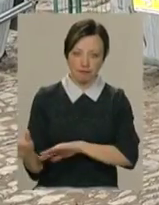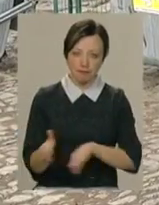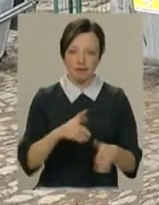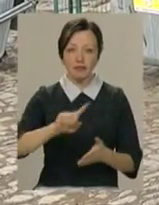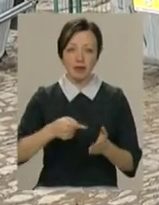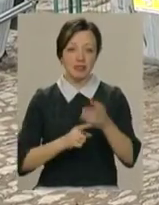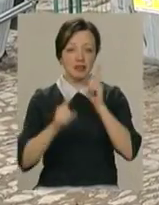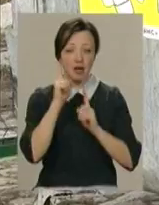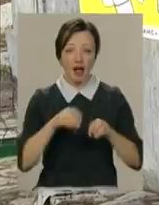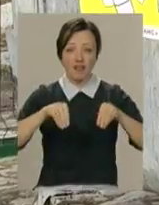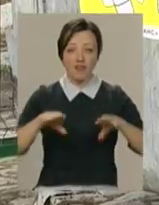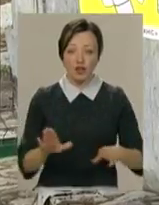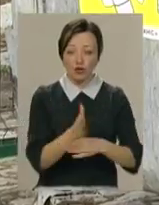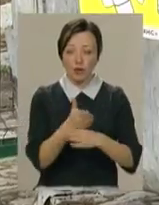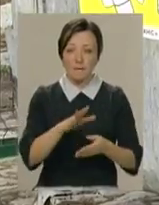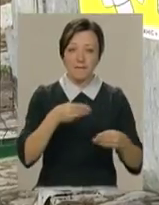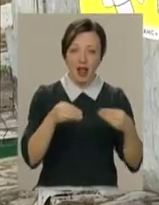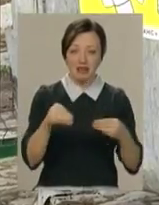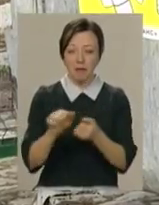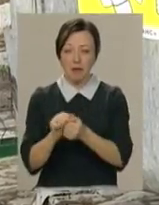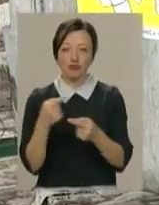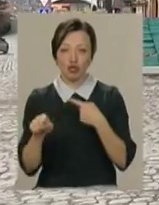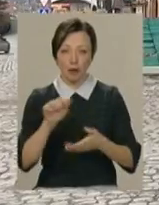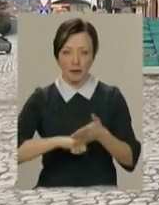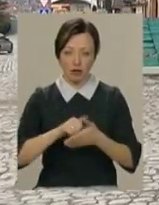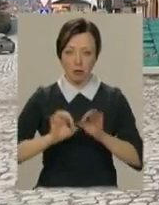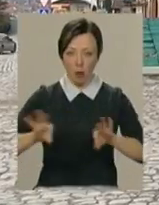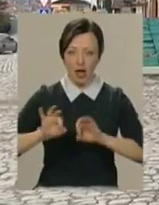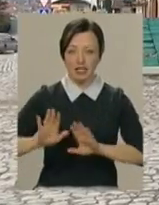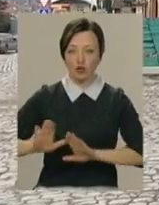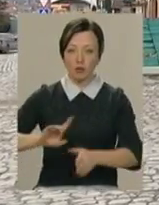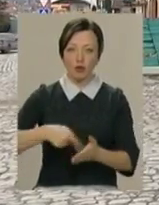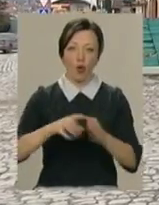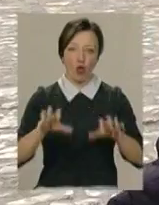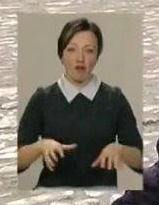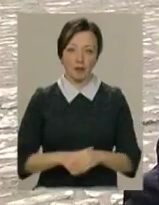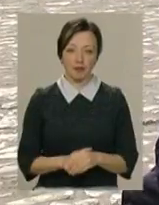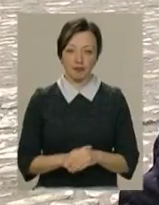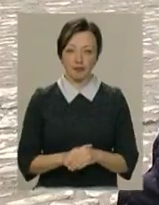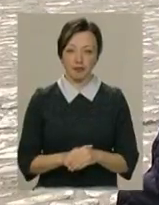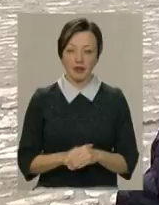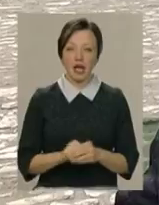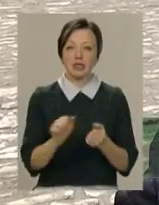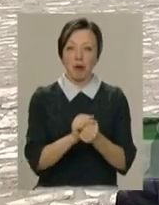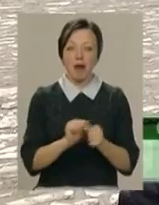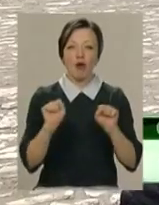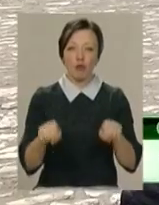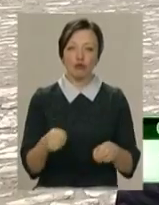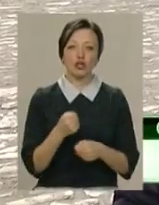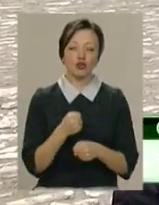Кам'янця вирішили відсортовувати пластик і папір ще з інших причин, пояснює заступник міського голови Сергій Бабій. З паперу можна